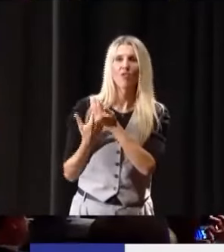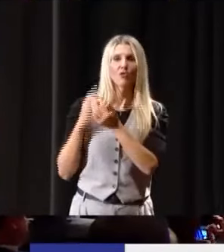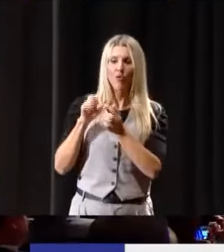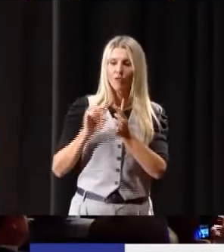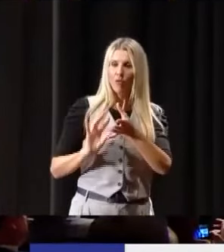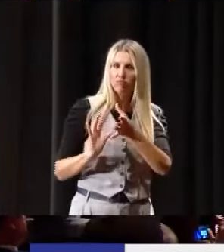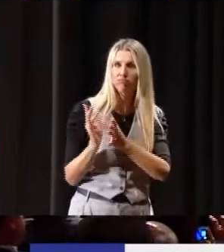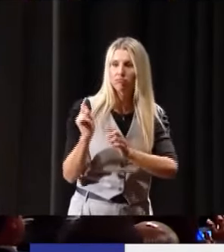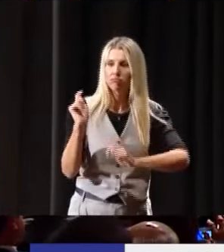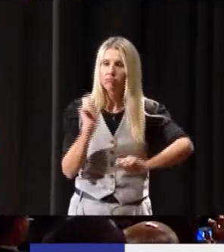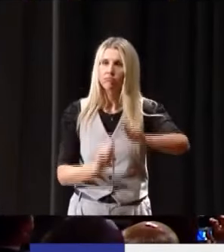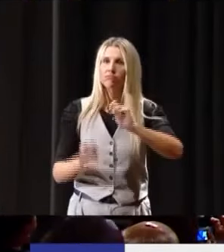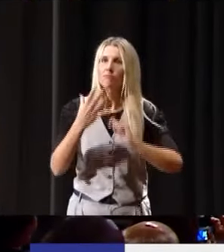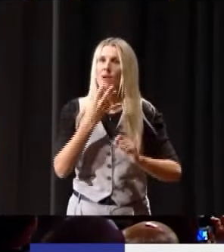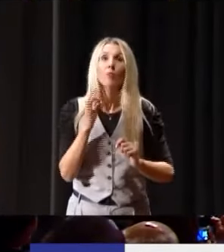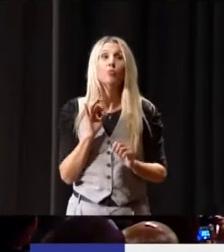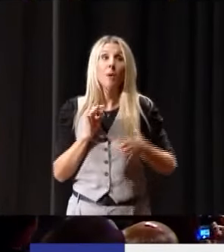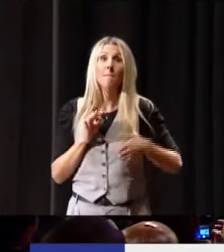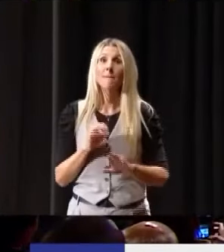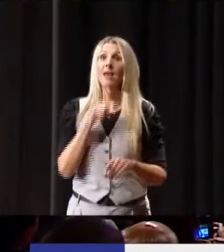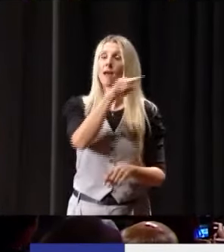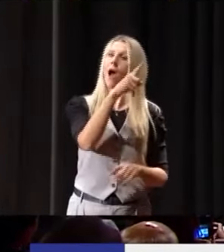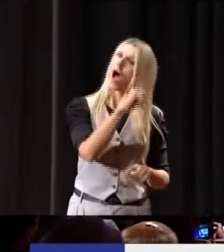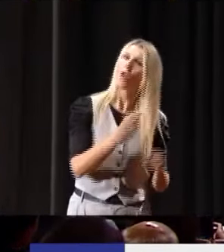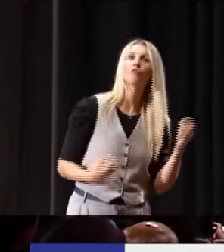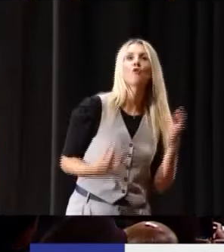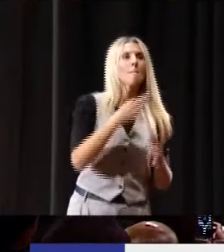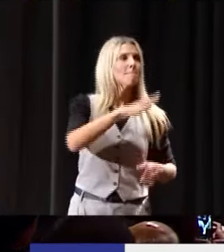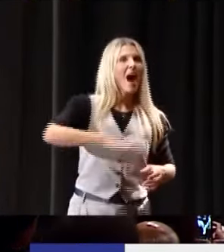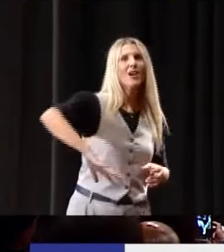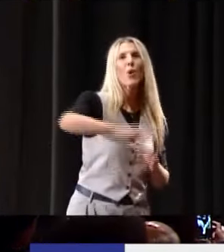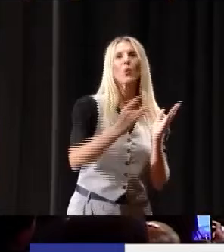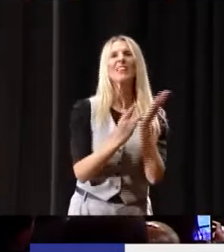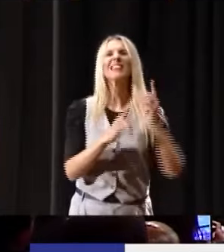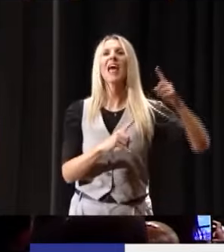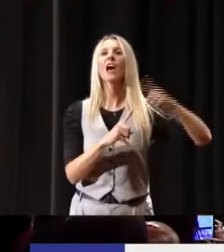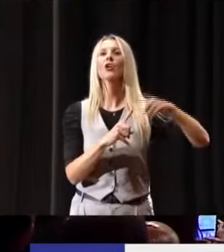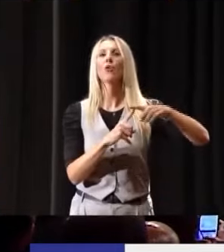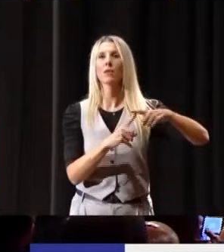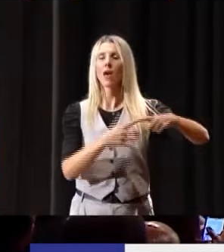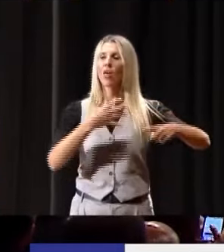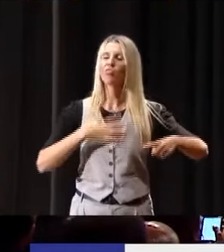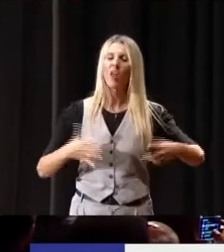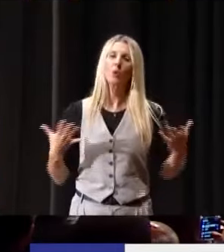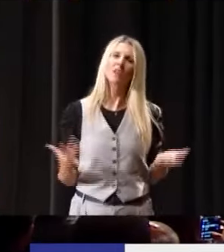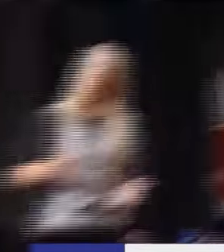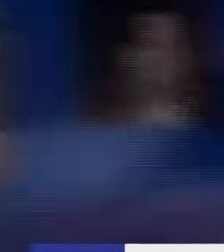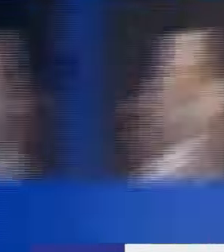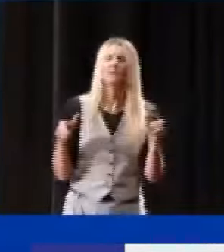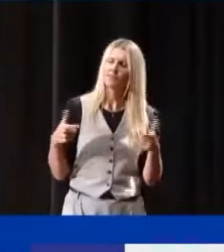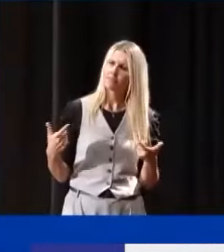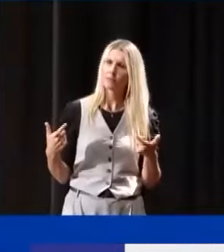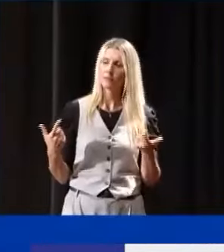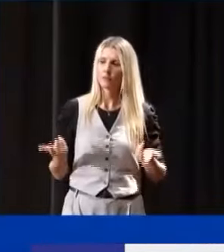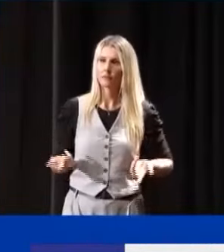τεχνολογικού πάρκου τέταρτης γενιάς στην Περαία, φιλοδοξούμε να μετατρέψουμε τη Θεσσαλονίκη σε πρωτεύουσα της καινοτομίας στην πατρίδα μας.